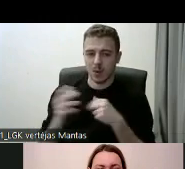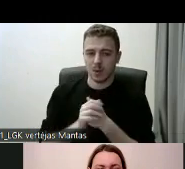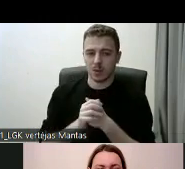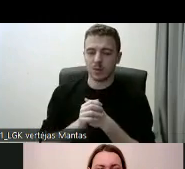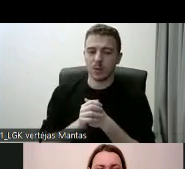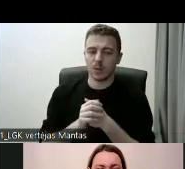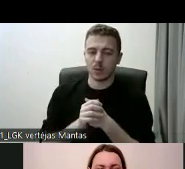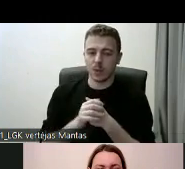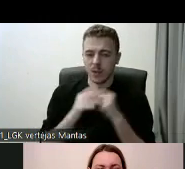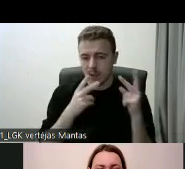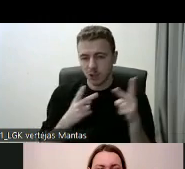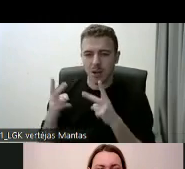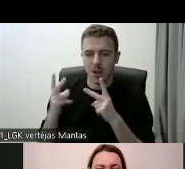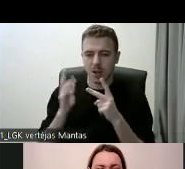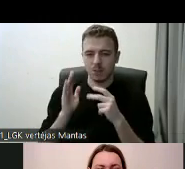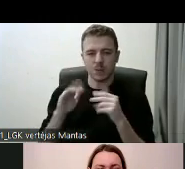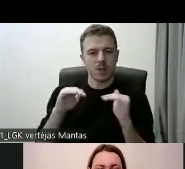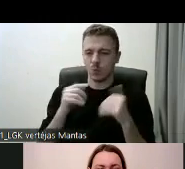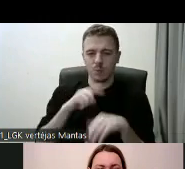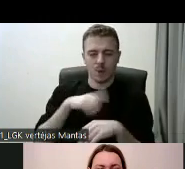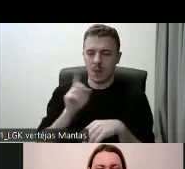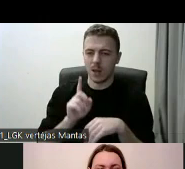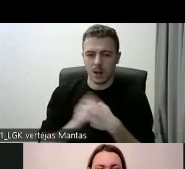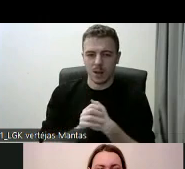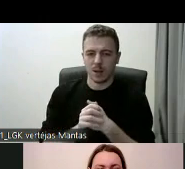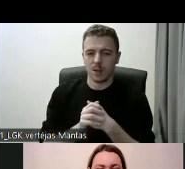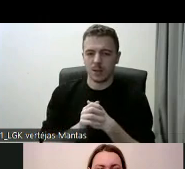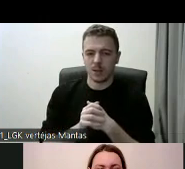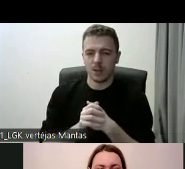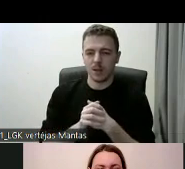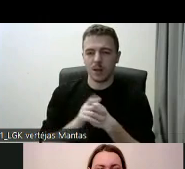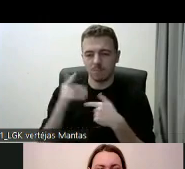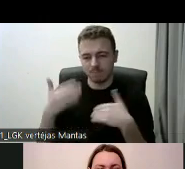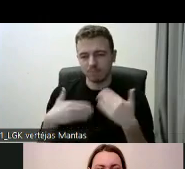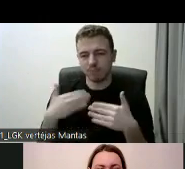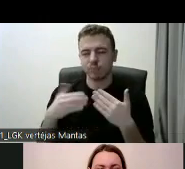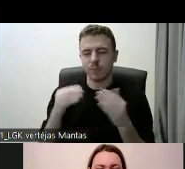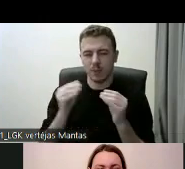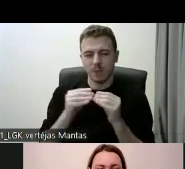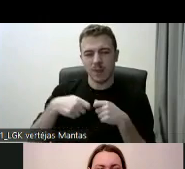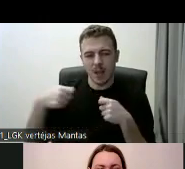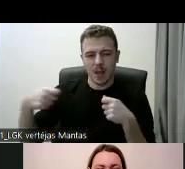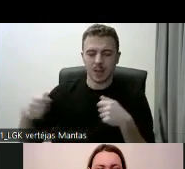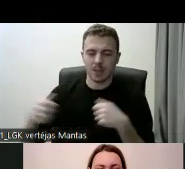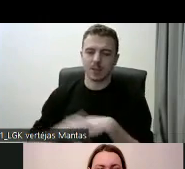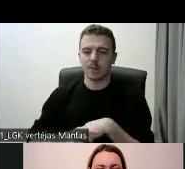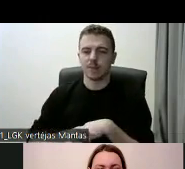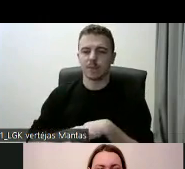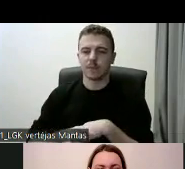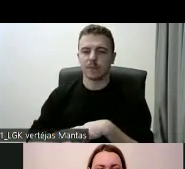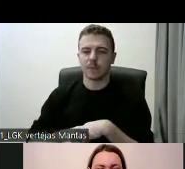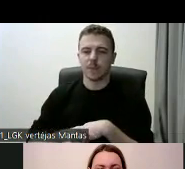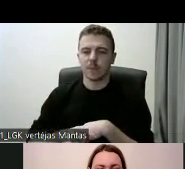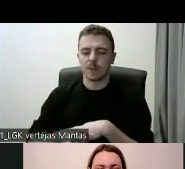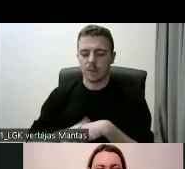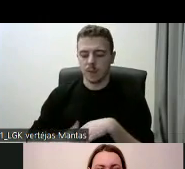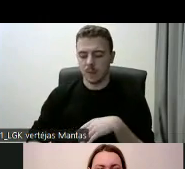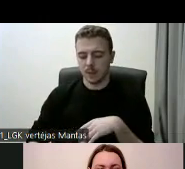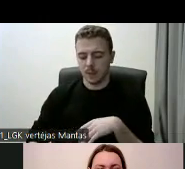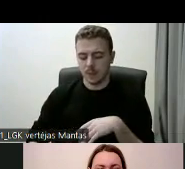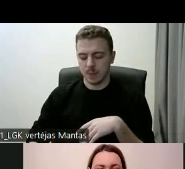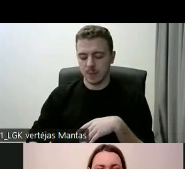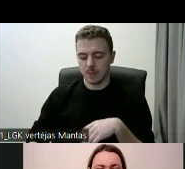tvarus, išliekantis, o ne trumpalaikis, kad jis eitų į priekį ir būtų tęsiamas. Ir štai